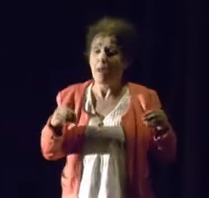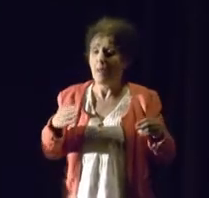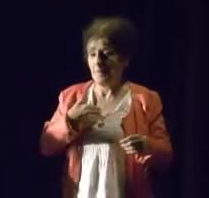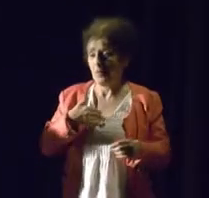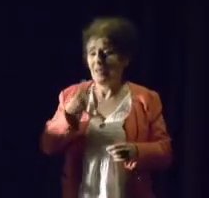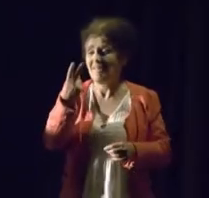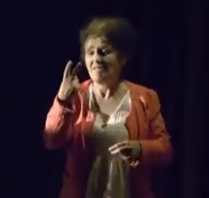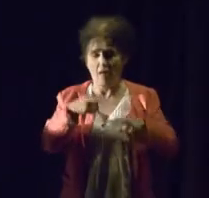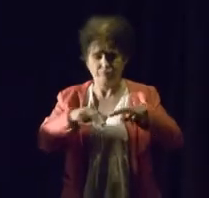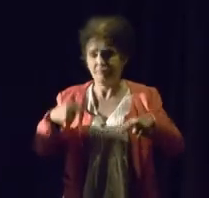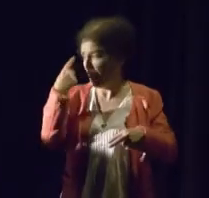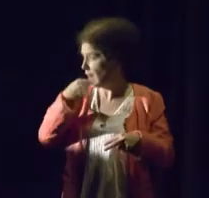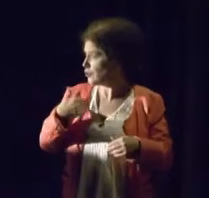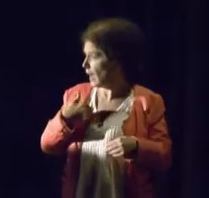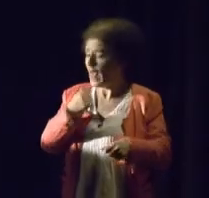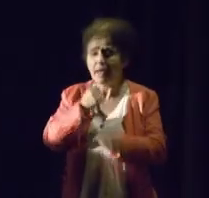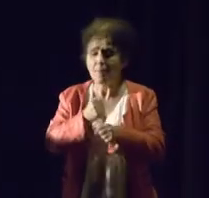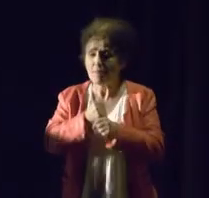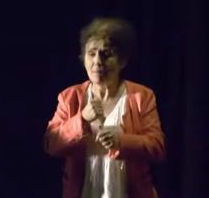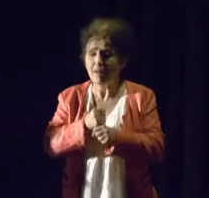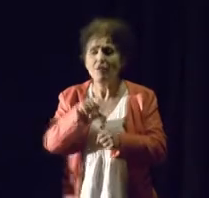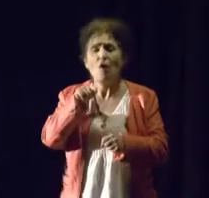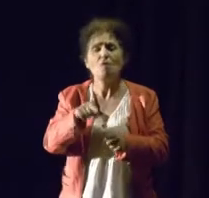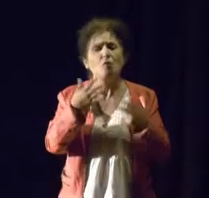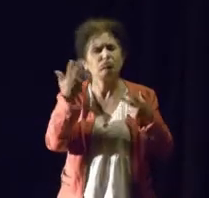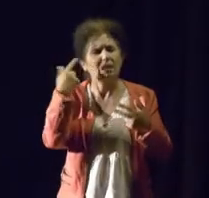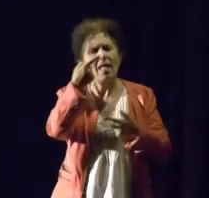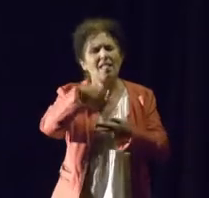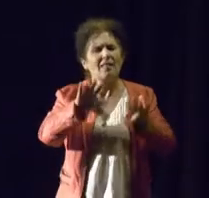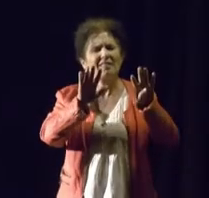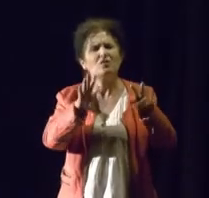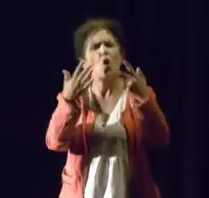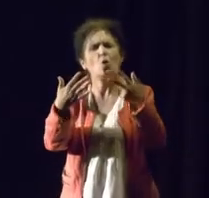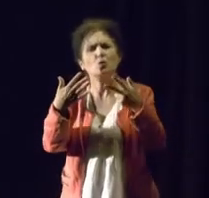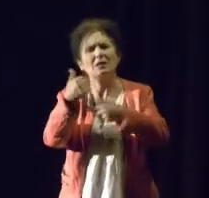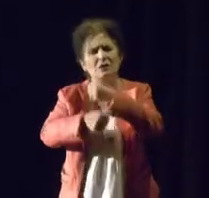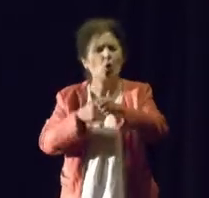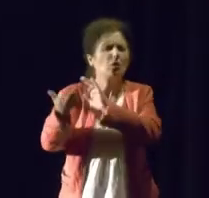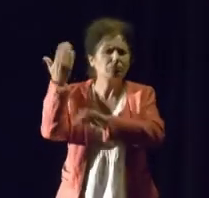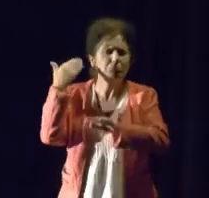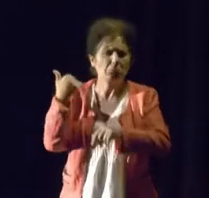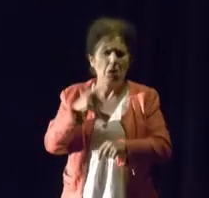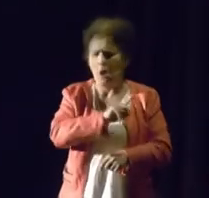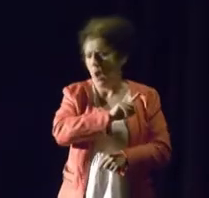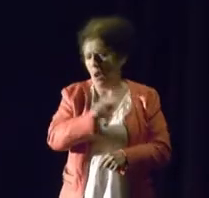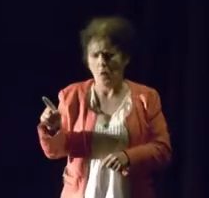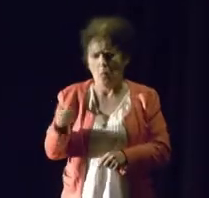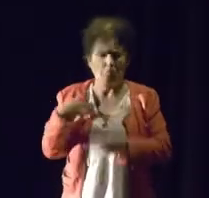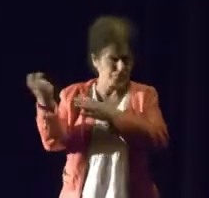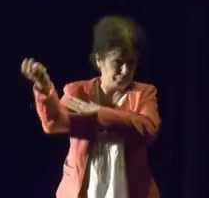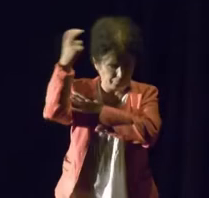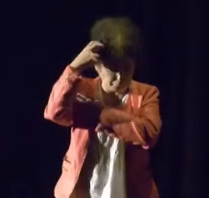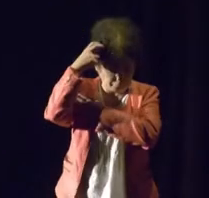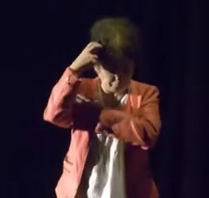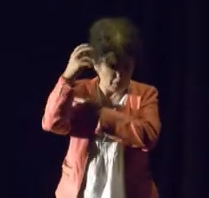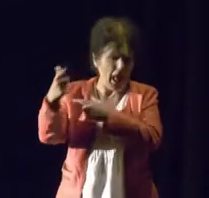Моите 2 абортуса јас ги имам направено во 80-тите години и никој не ми стоеше на глава